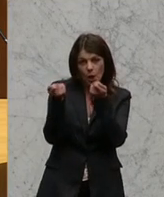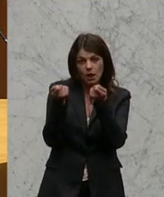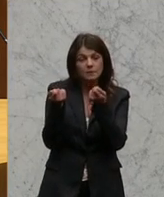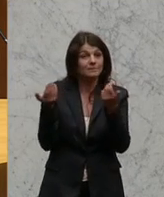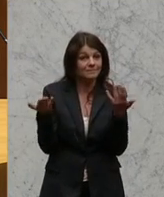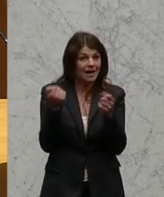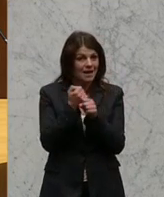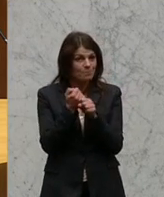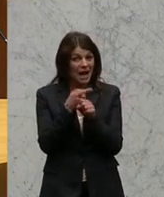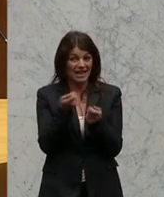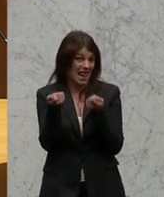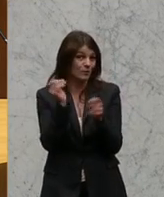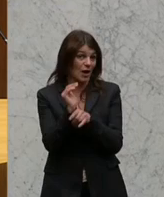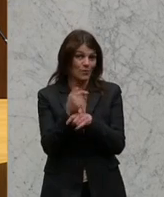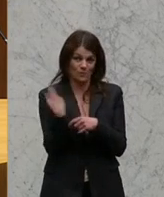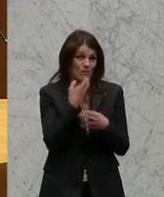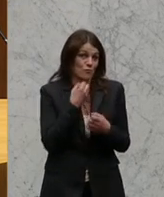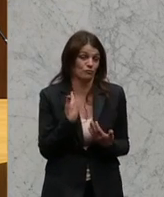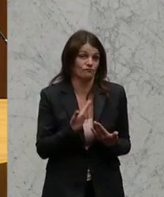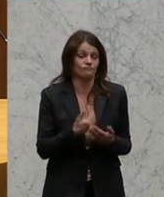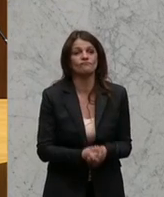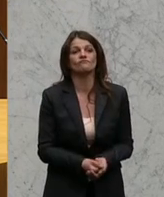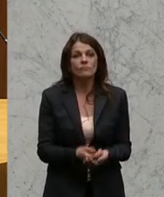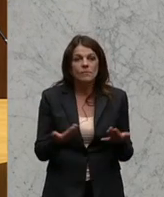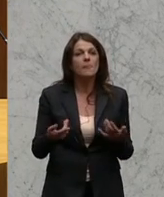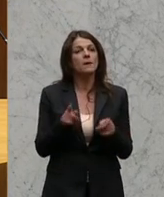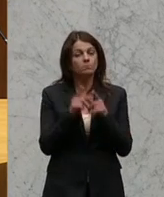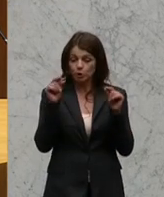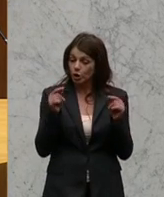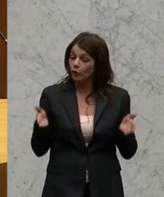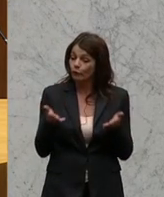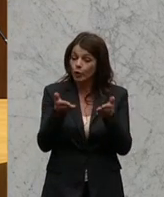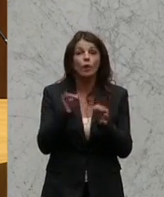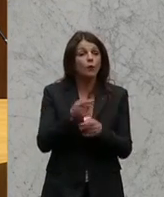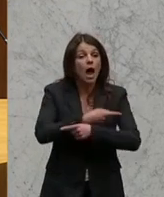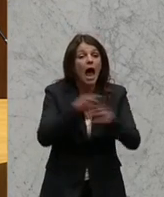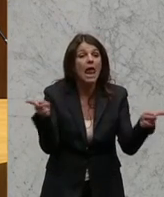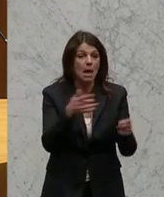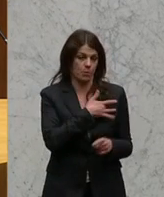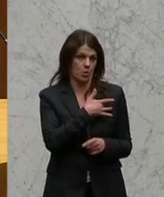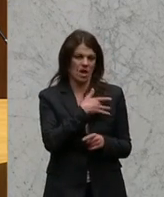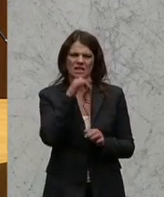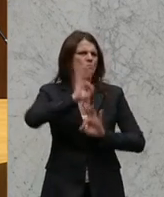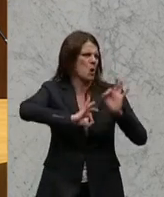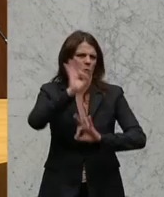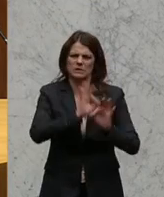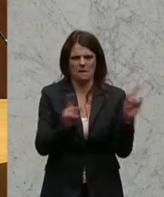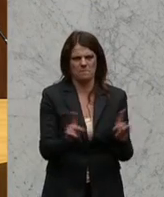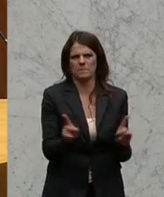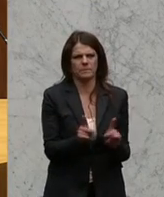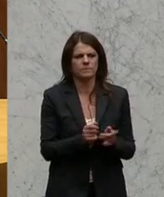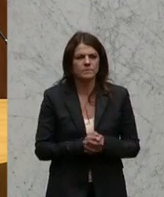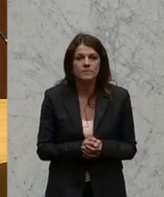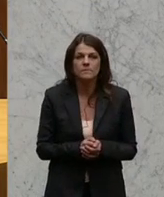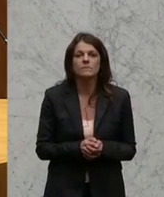genau diese Lenkungsabgabe, die wir wollen. Er bringt eine gleiche Förderung für alle Bürger, nicht prozentmäßig, damit